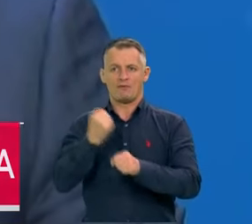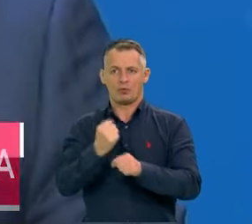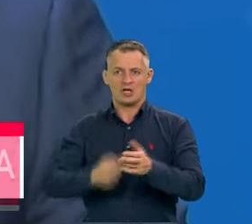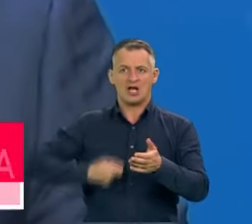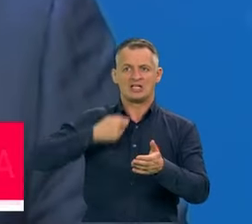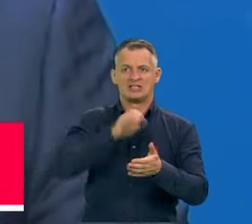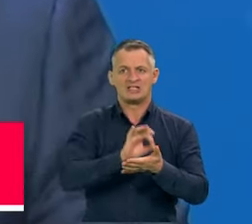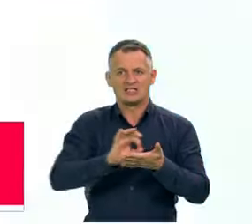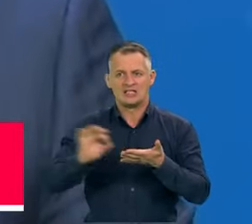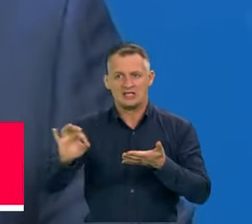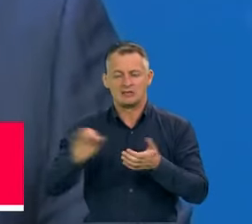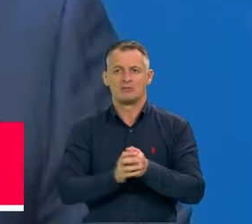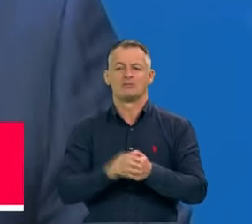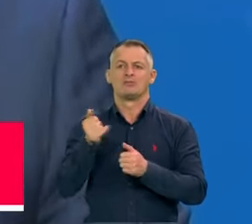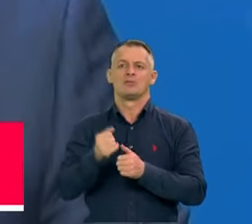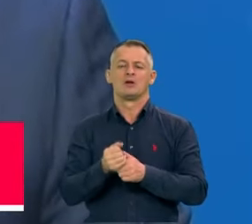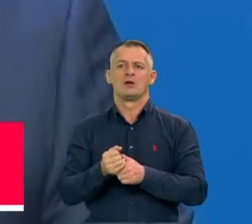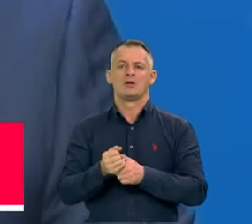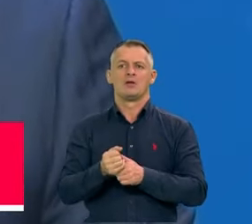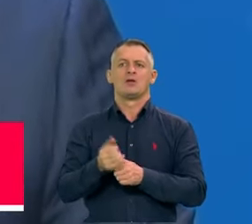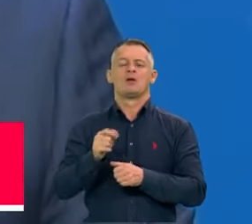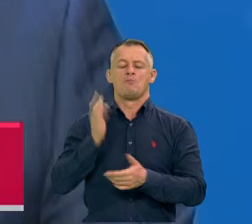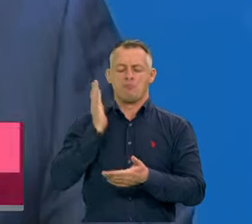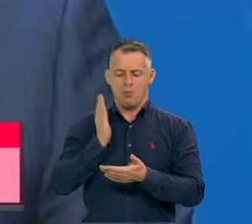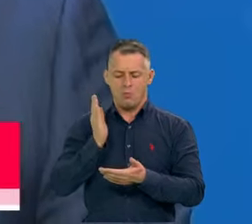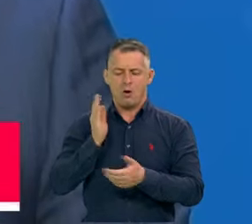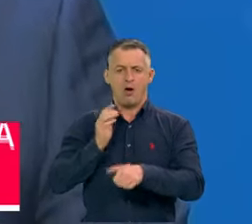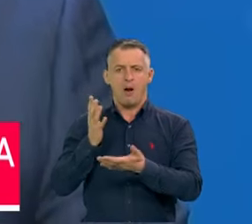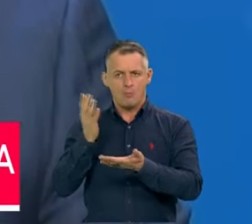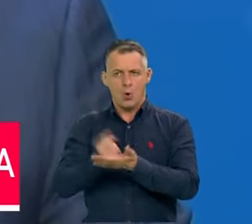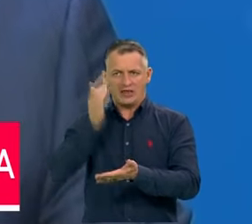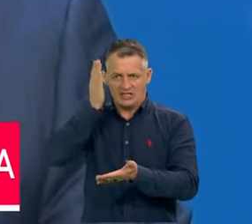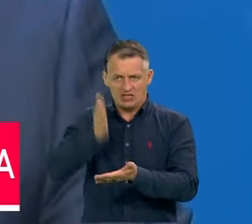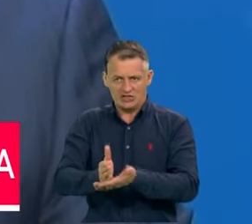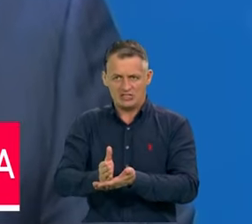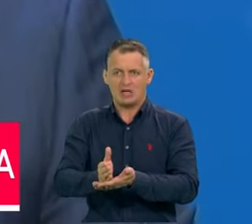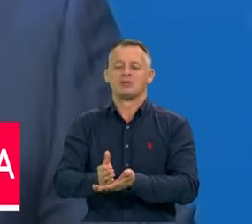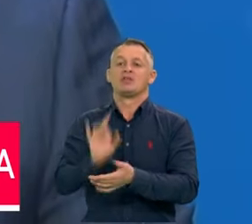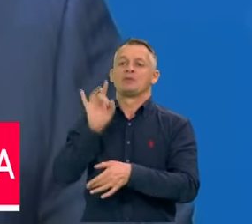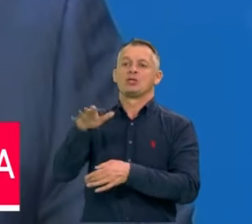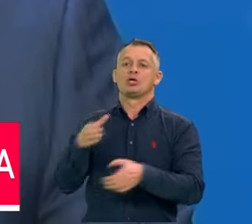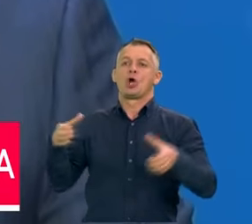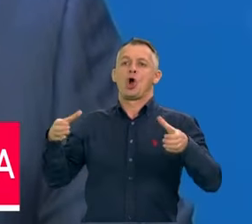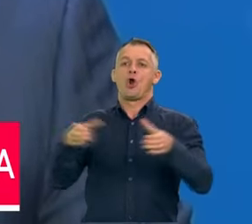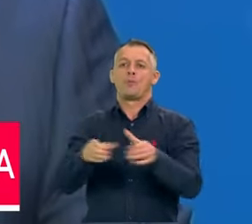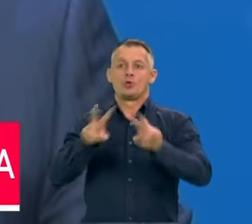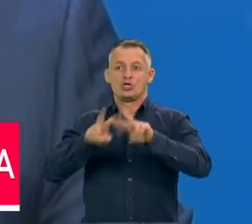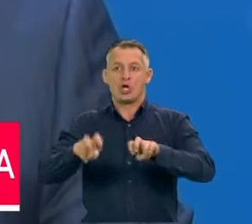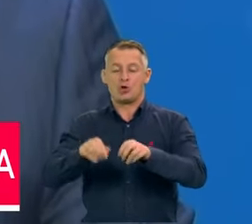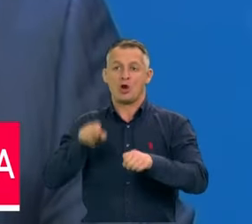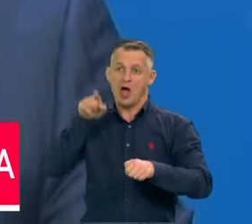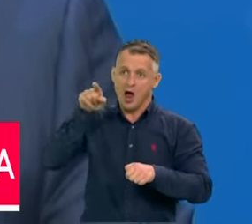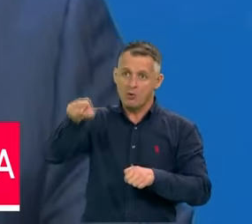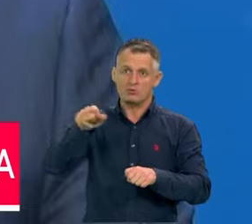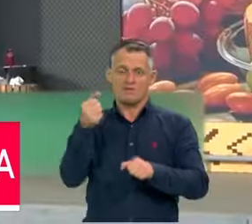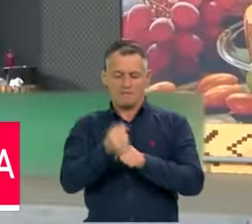de aga în Momentul acela Am luat decizia să trimit corpul de control în verificare pentru că